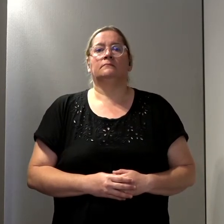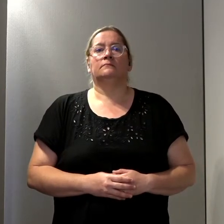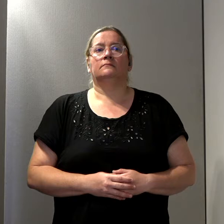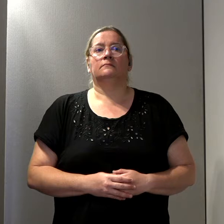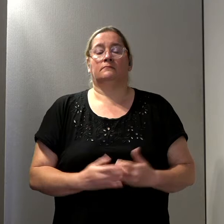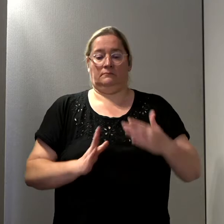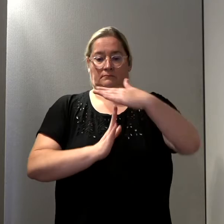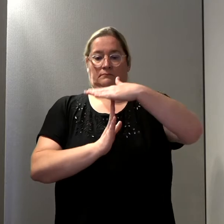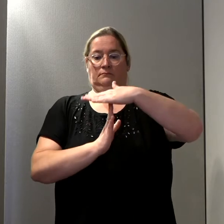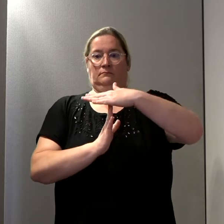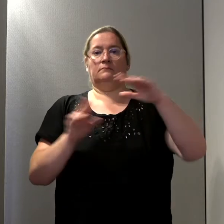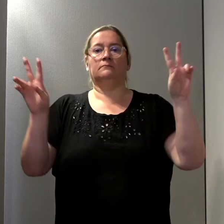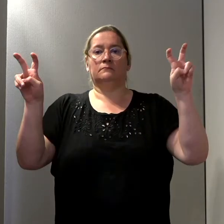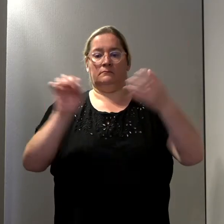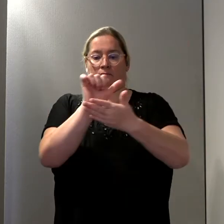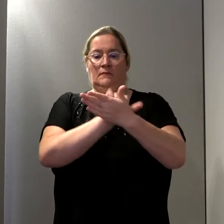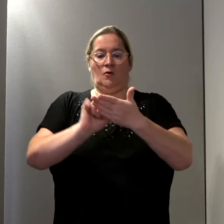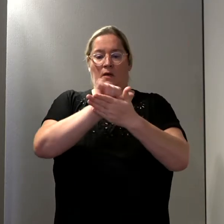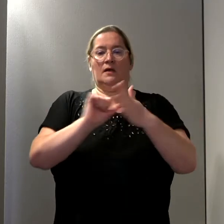compte qui s'appelle